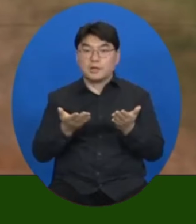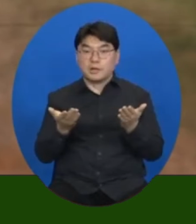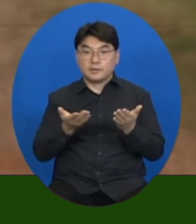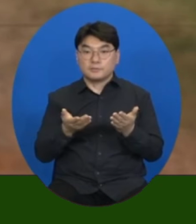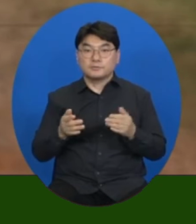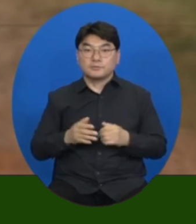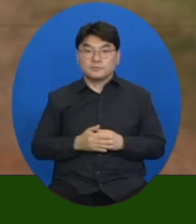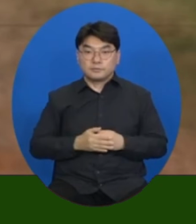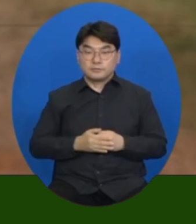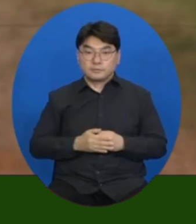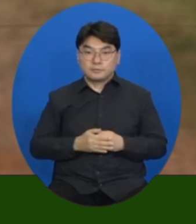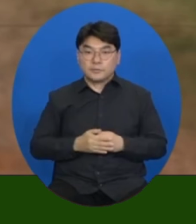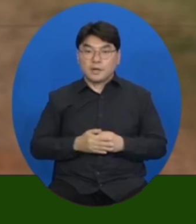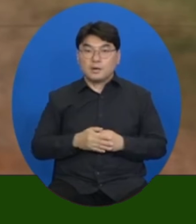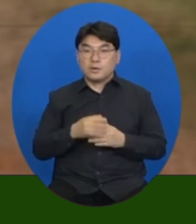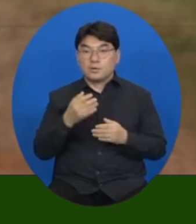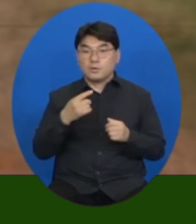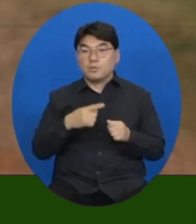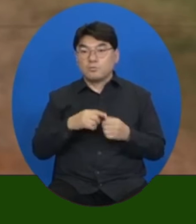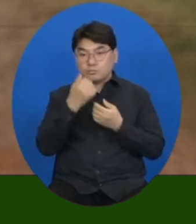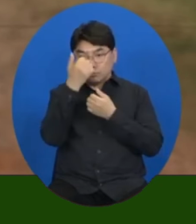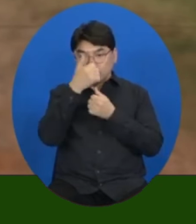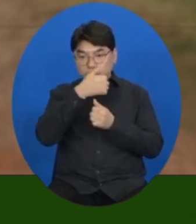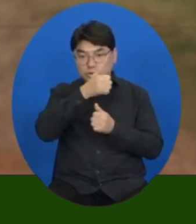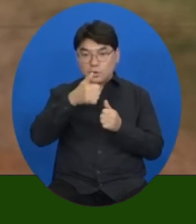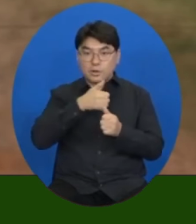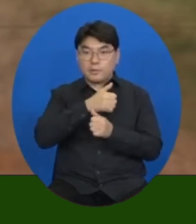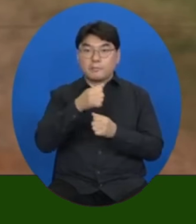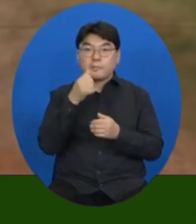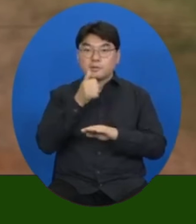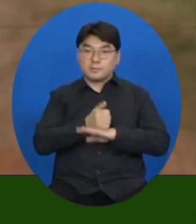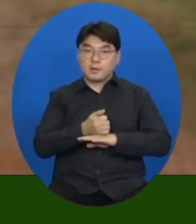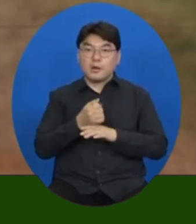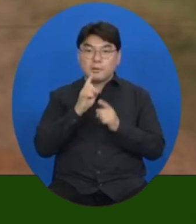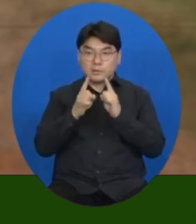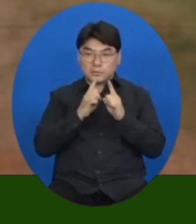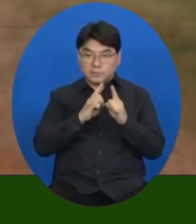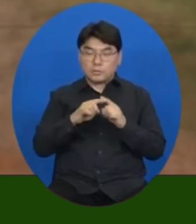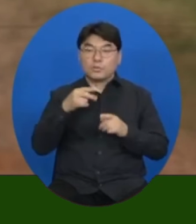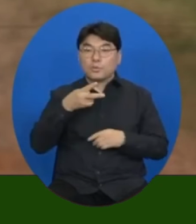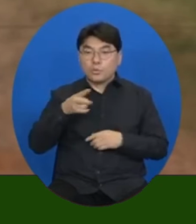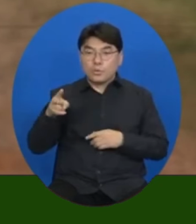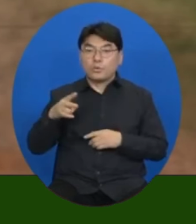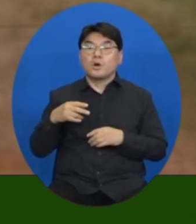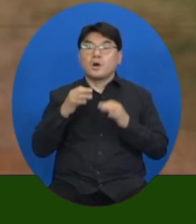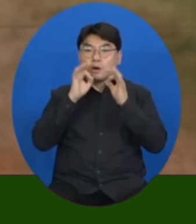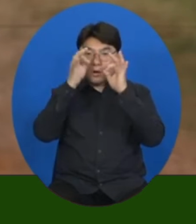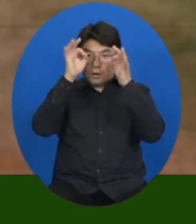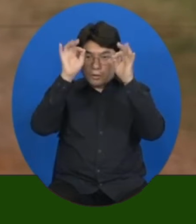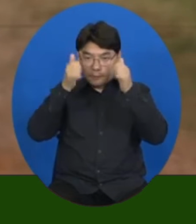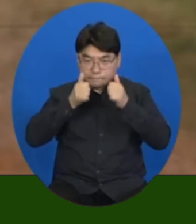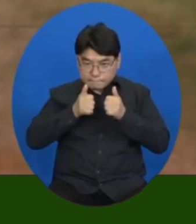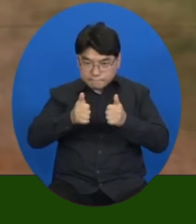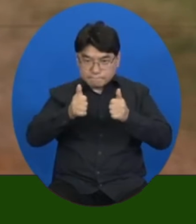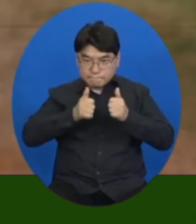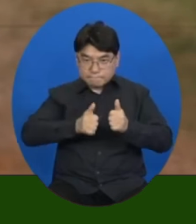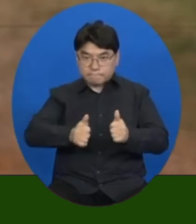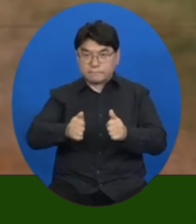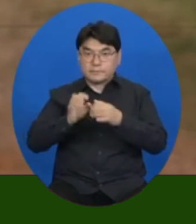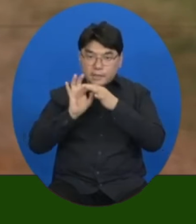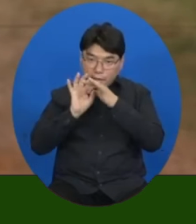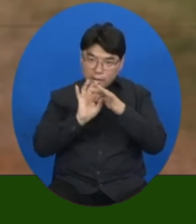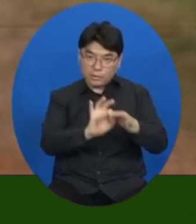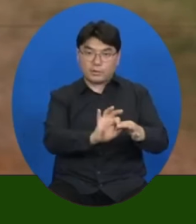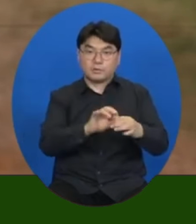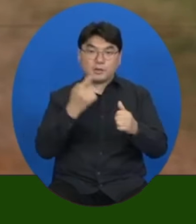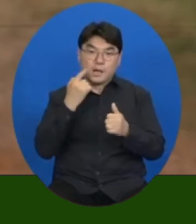마지막 말씀이 쉬지 말고 노력하라 계속 정 하라 그거였어요 그까 어느 정도 자기 중심성에